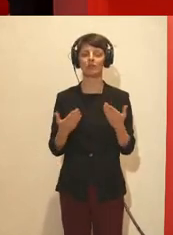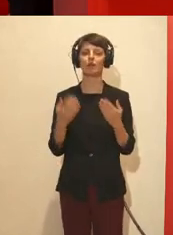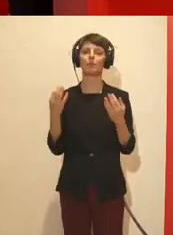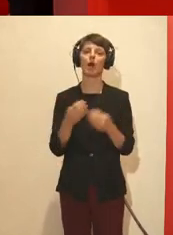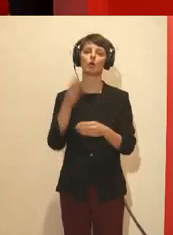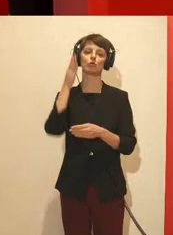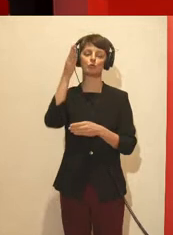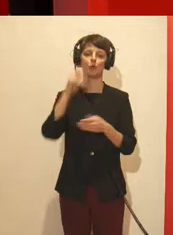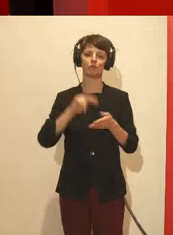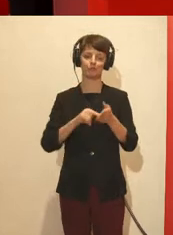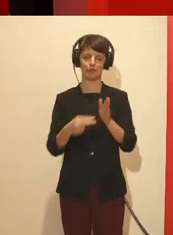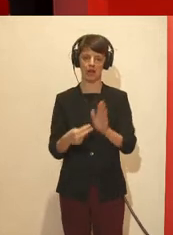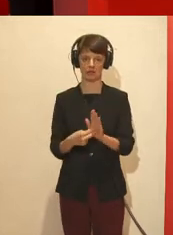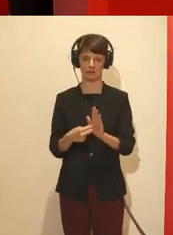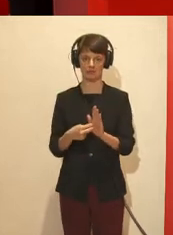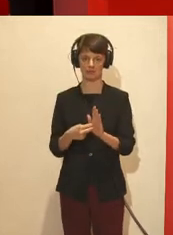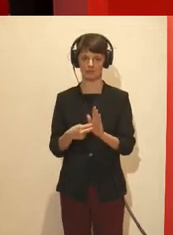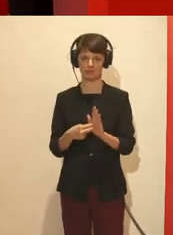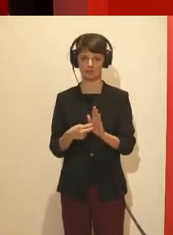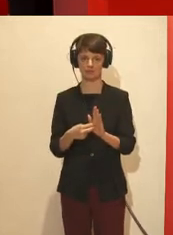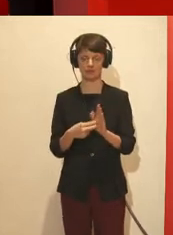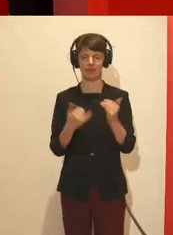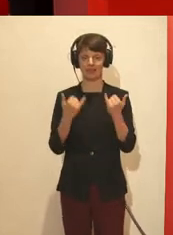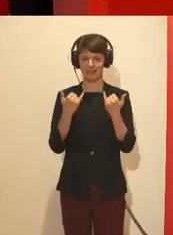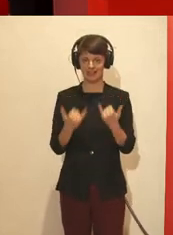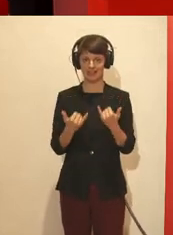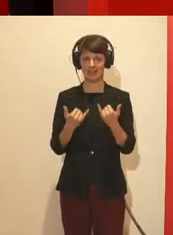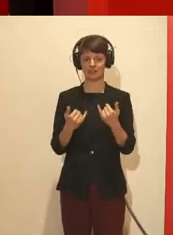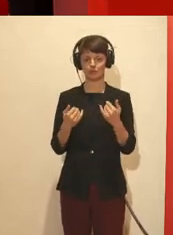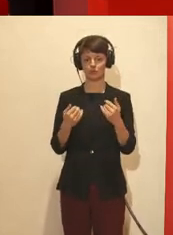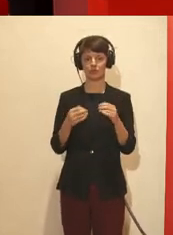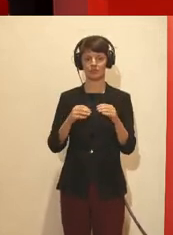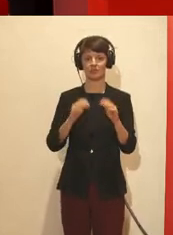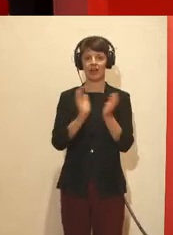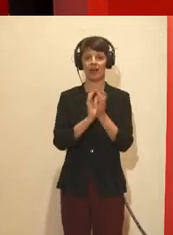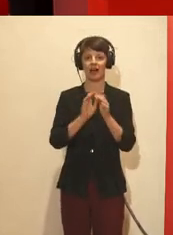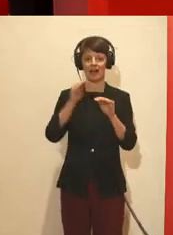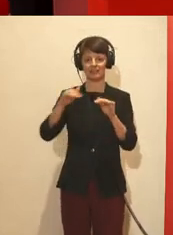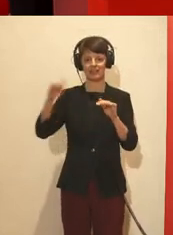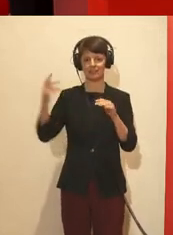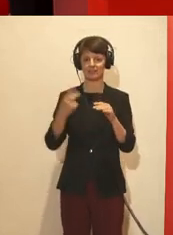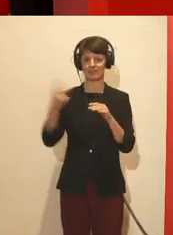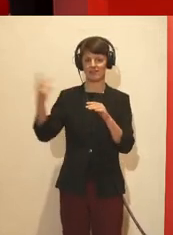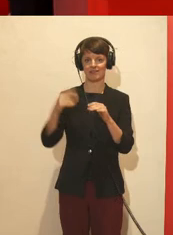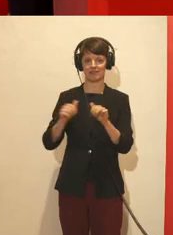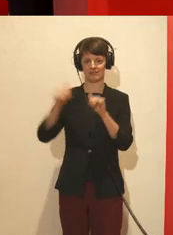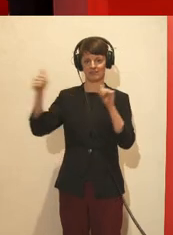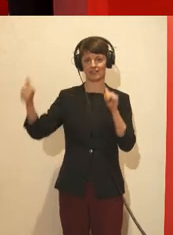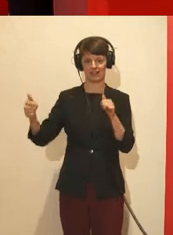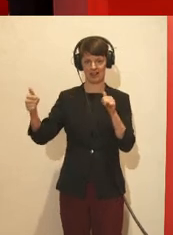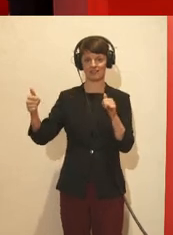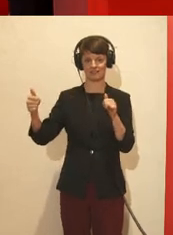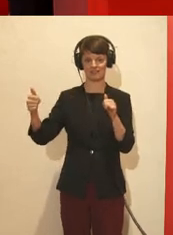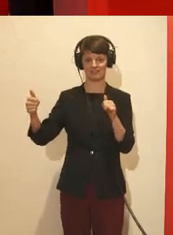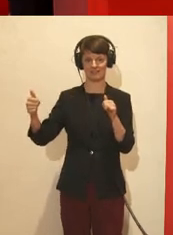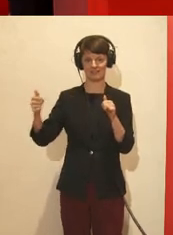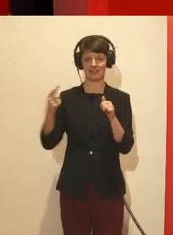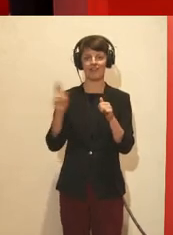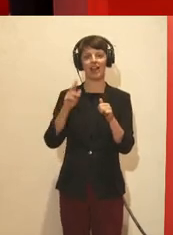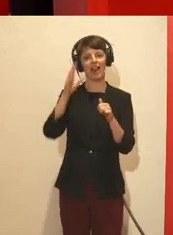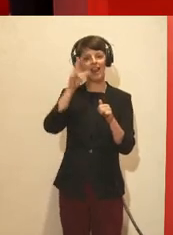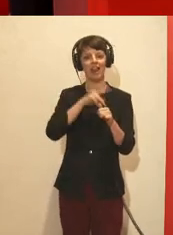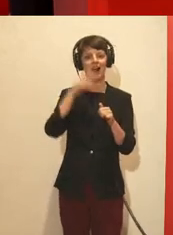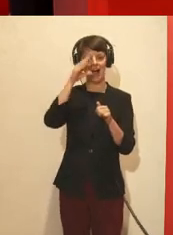zukunft brauchen weil wir jetzt durch den atlantik getrennt sind auch in unserem gespräch fällt mir als jemand der lange in hamburg